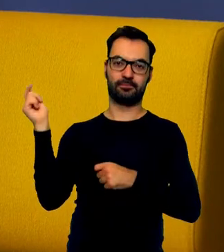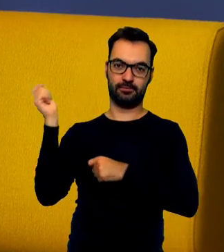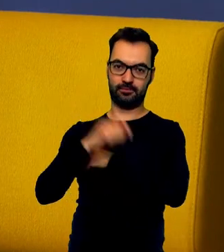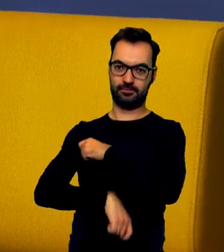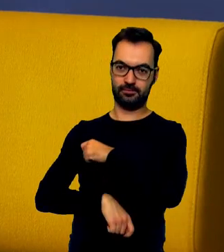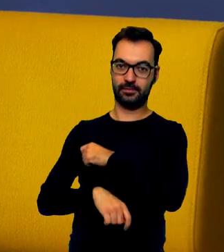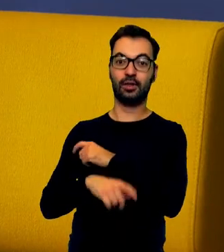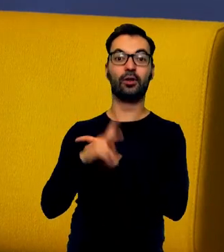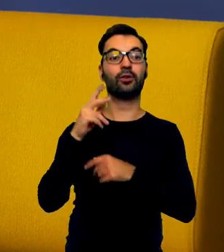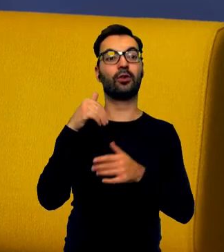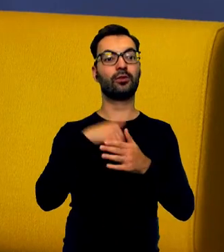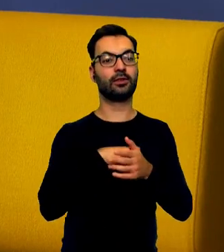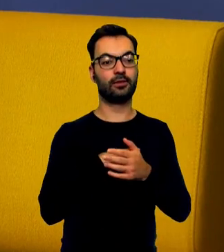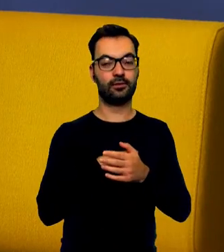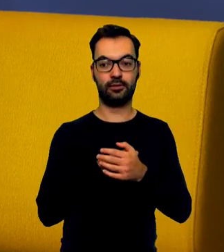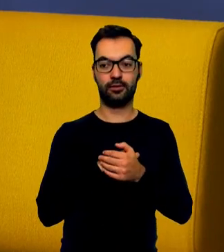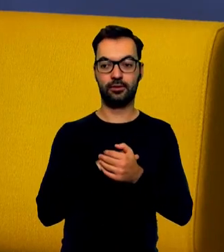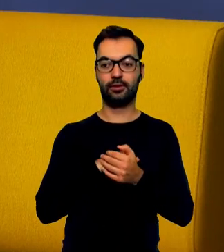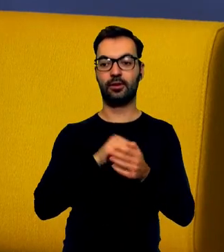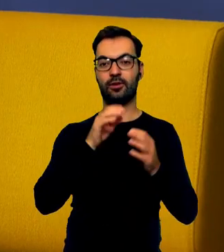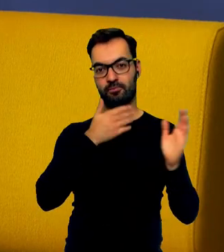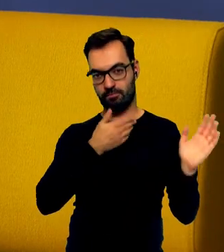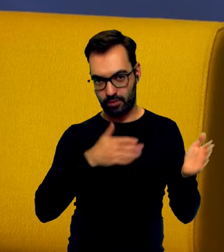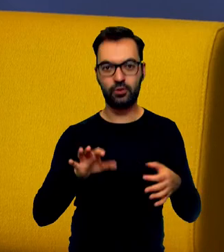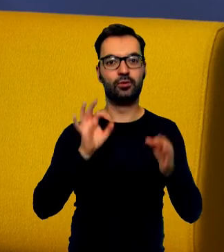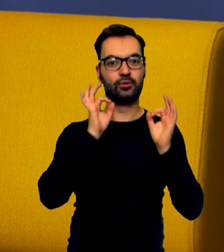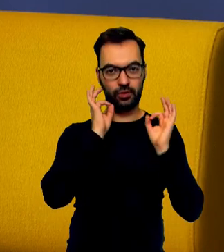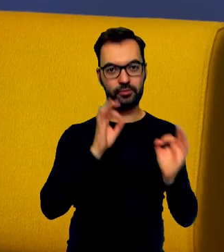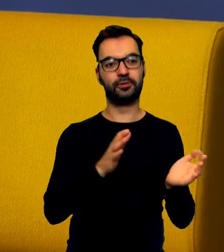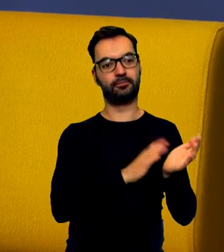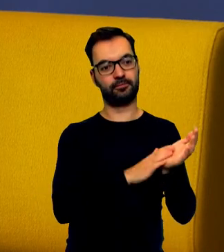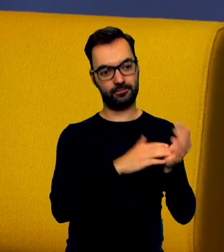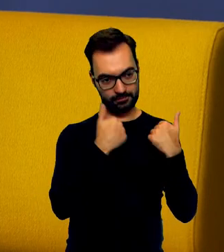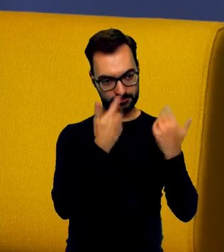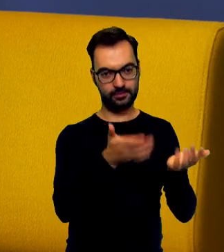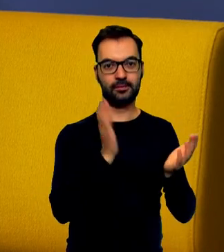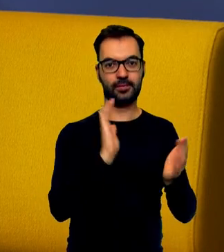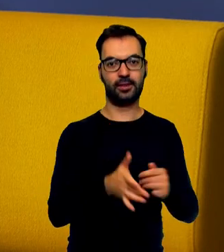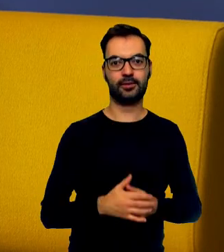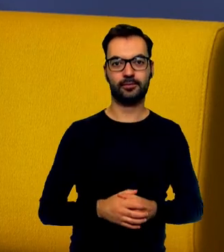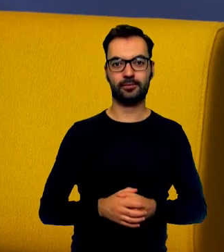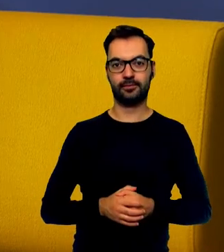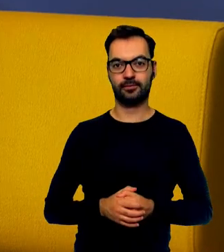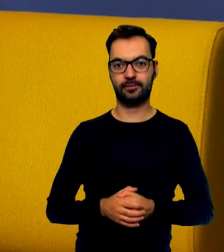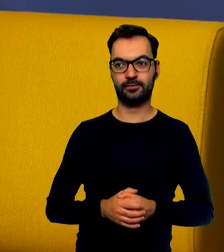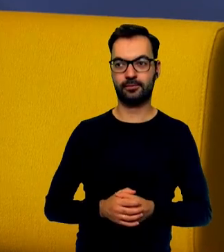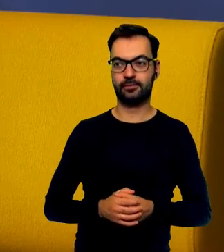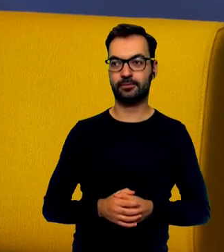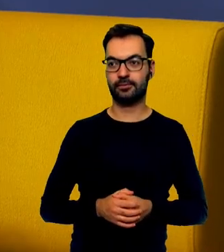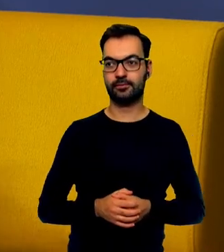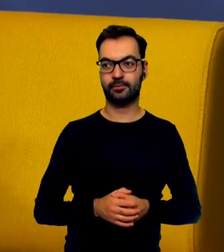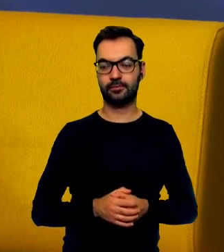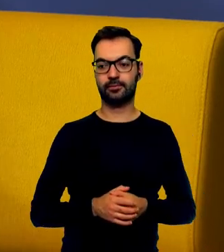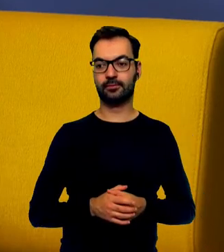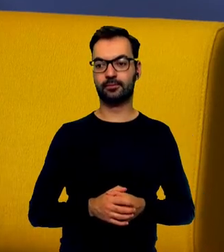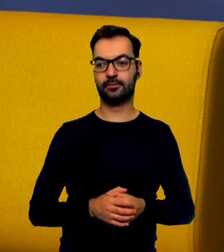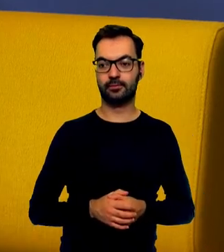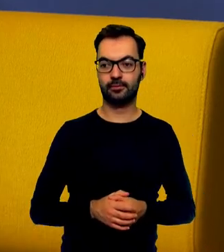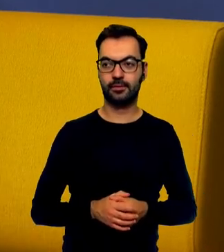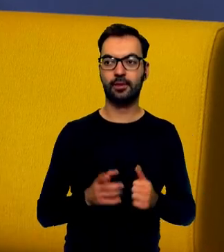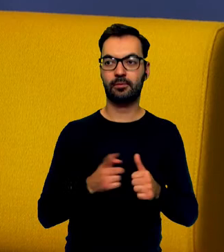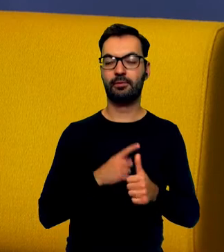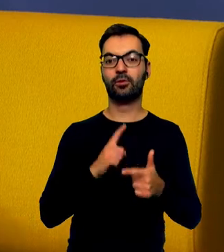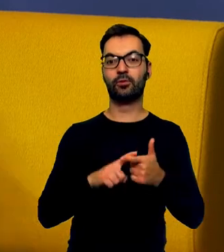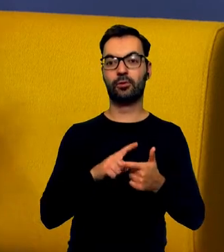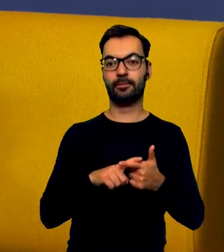ukarani przykładnie, a ci, którzy byli w porządku, zostaną nagrodzeni w sposób radykalny. To jest jedna